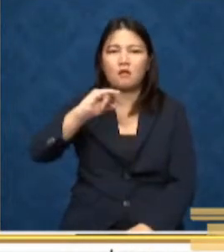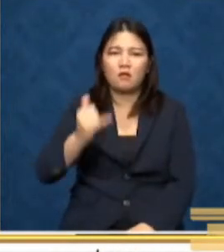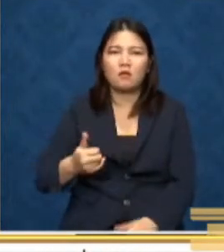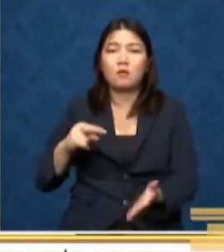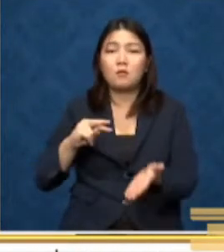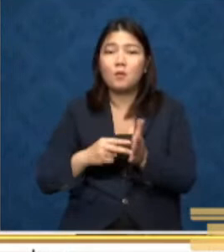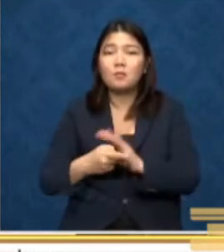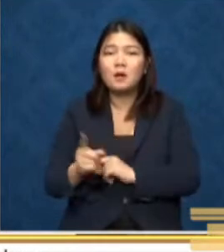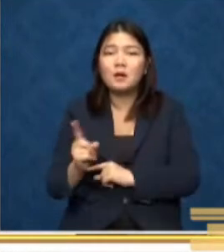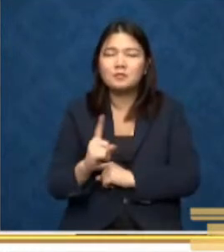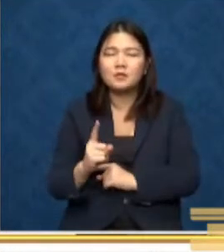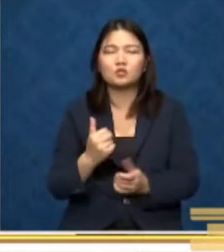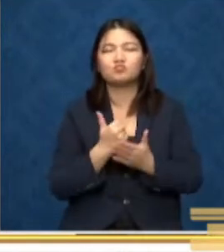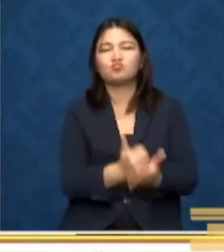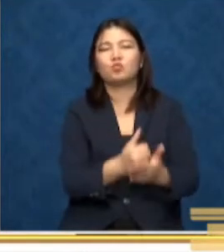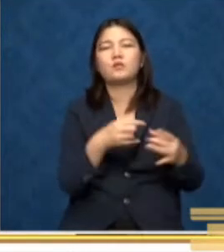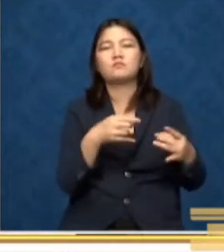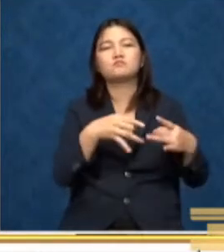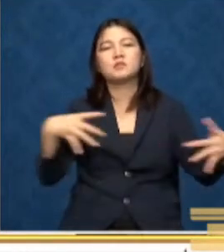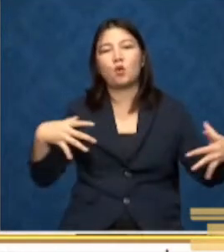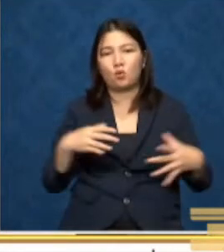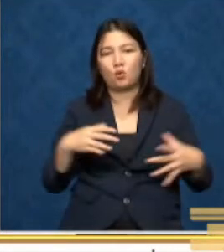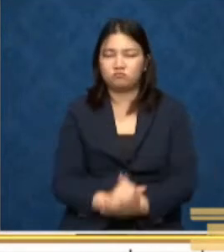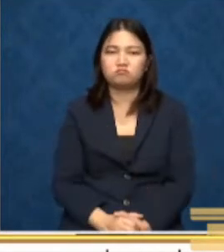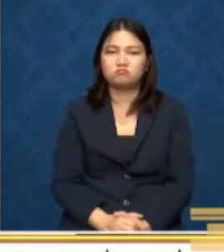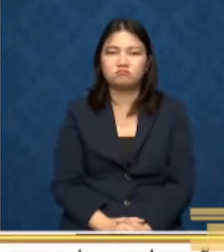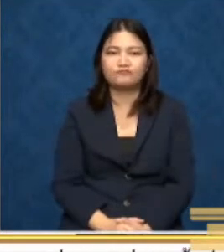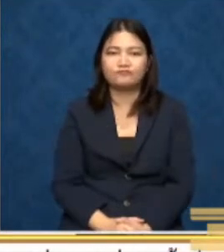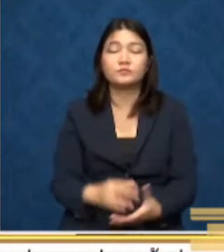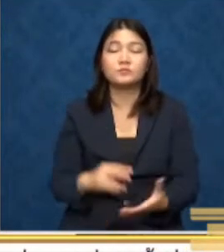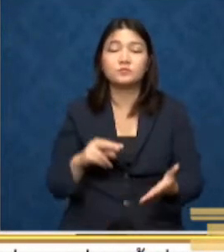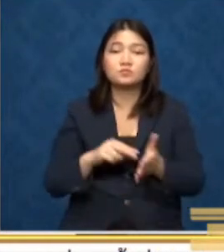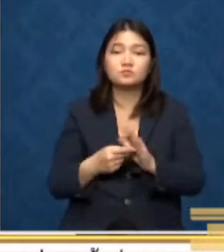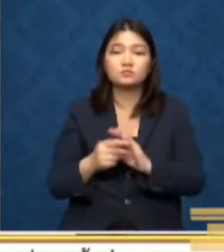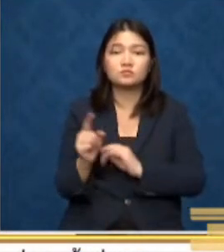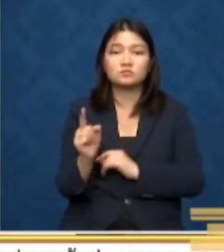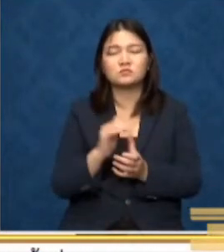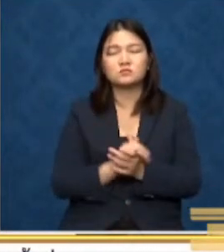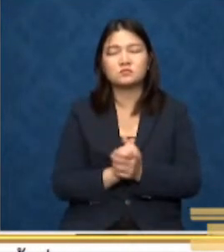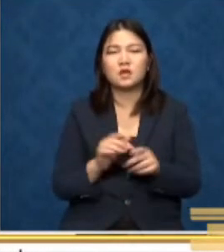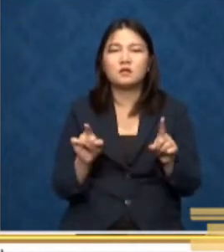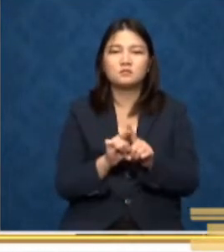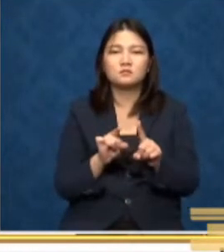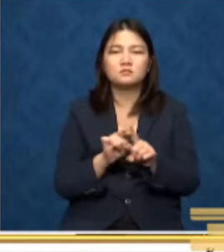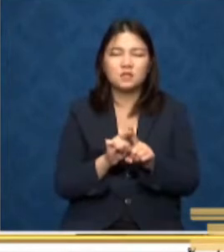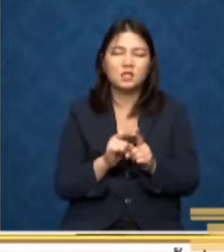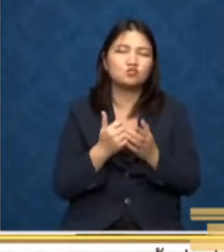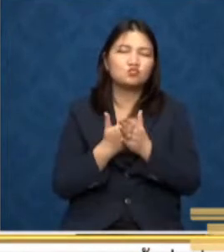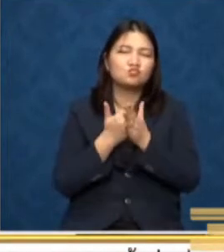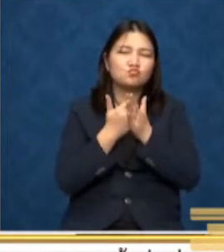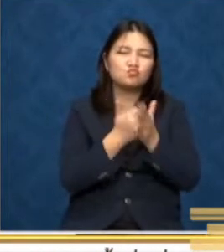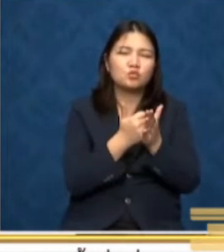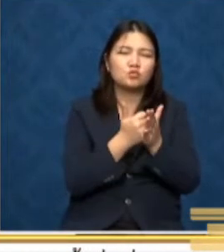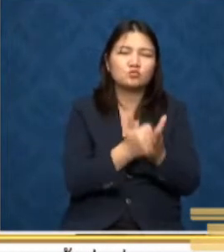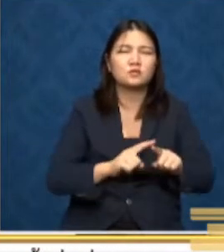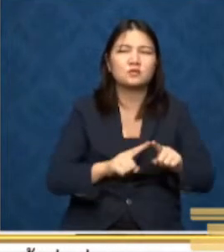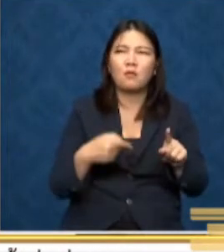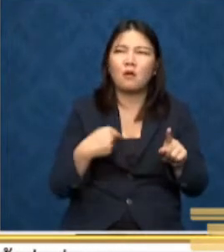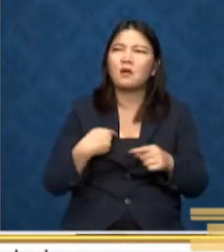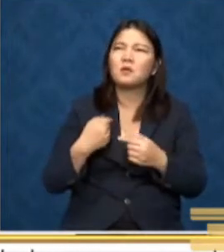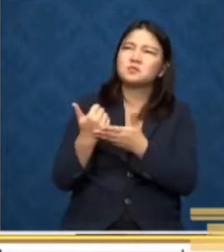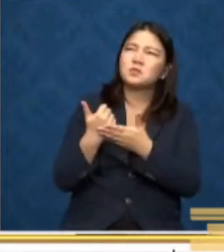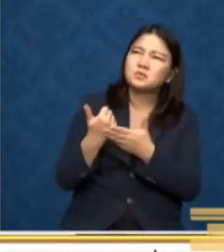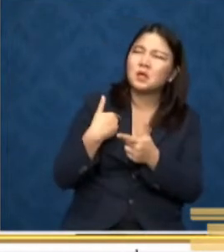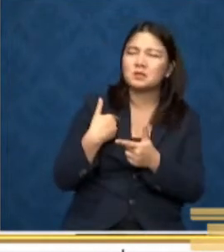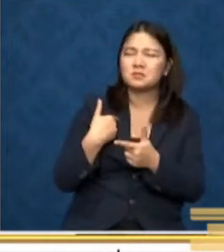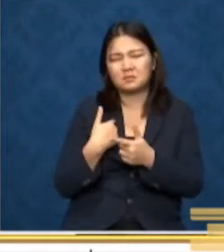ธีเป็นการให้วิธีการแก้ปัญหาที่เพิ่มต้นทุนให้กับคนเหล่านั้นในเวลาเดียวกันเ